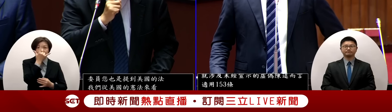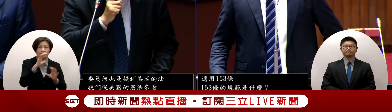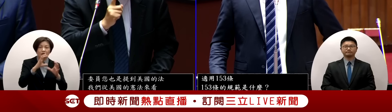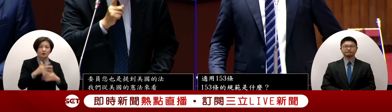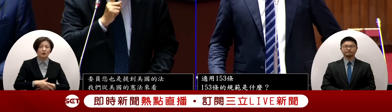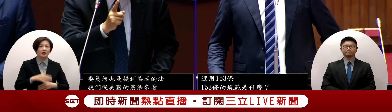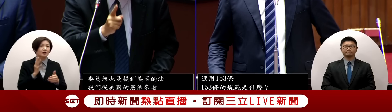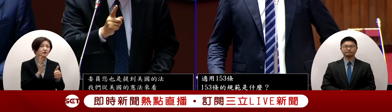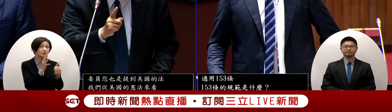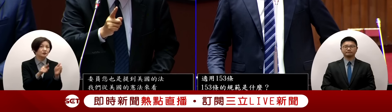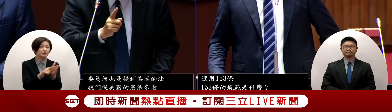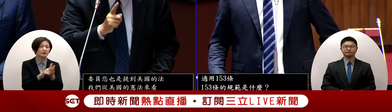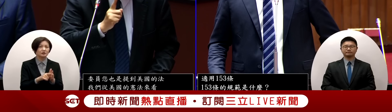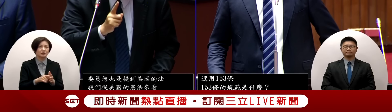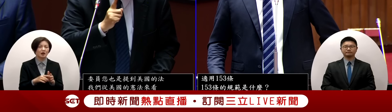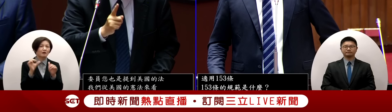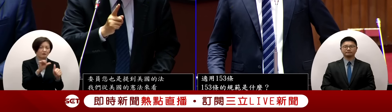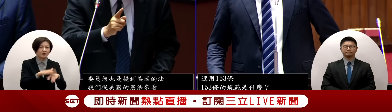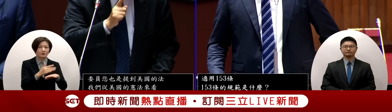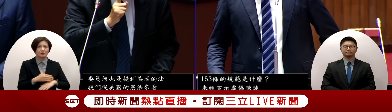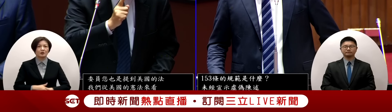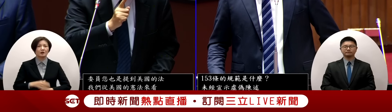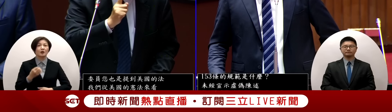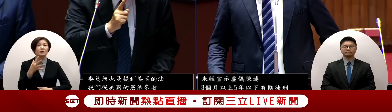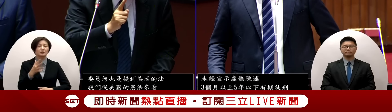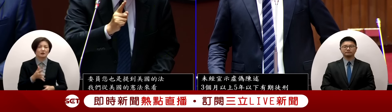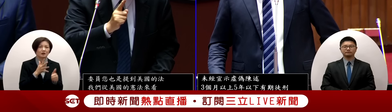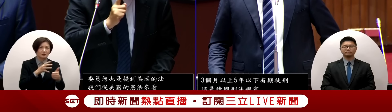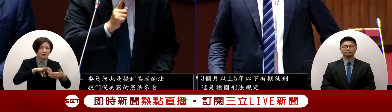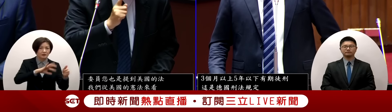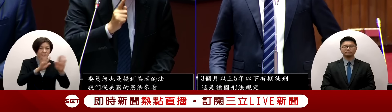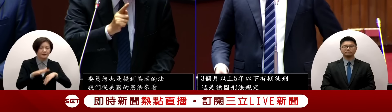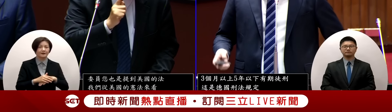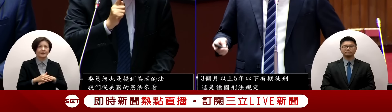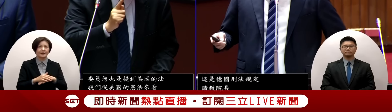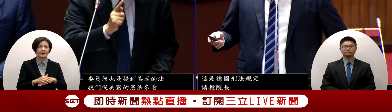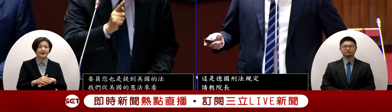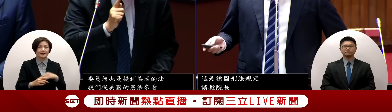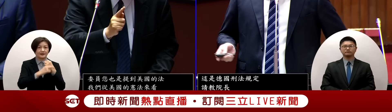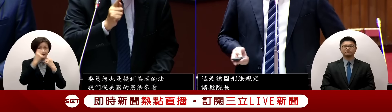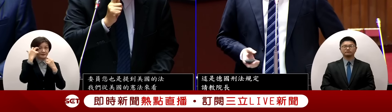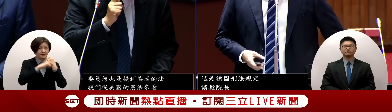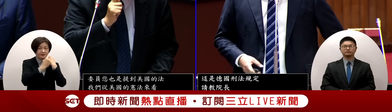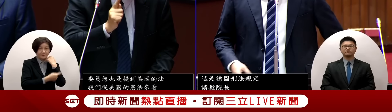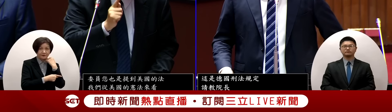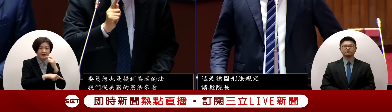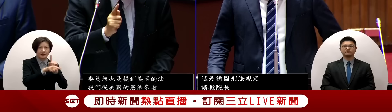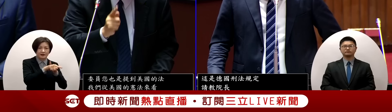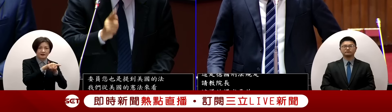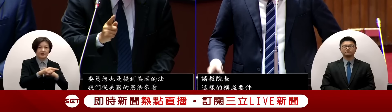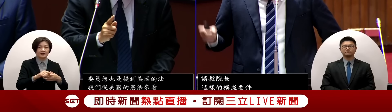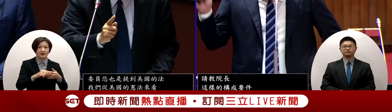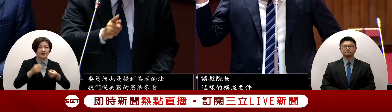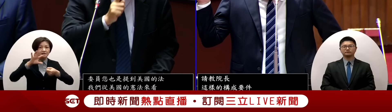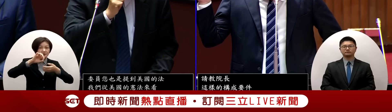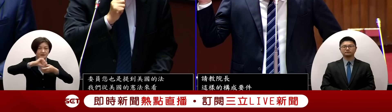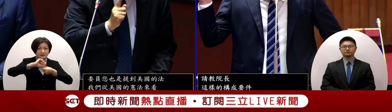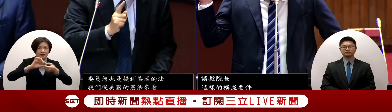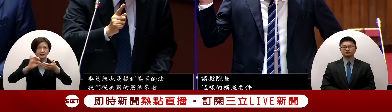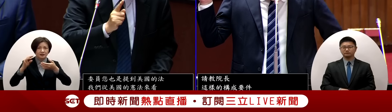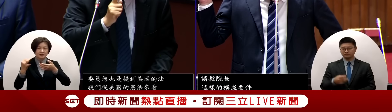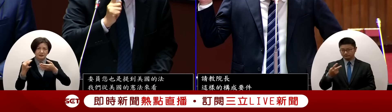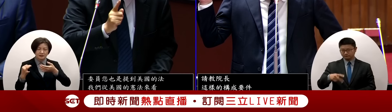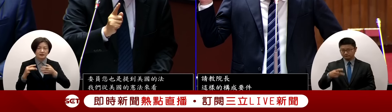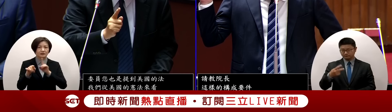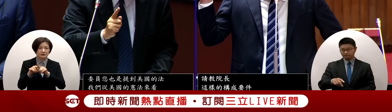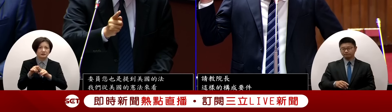要说 要入罪的，执行的内容上是根据执行前是根据宪法增修条是3条第1项第1款而来的。 来，我们再看